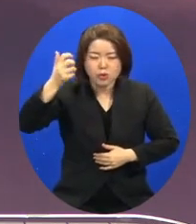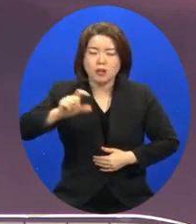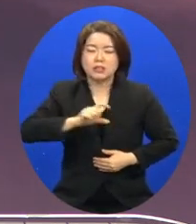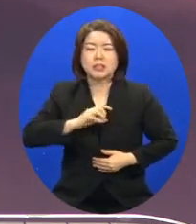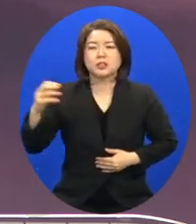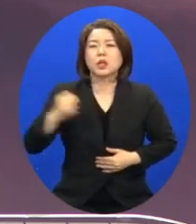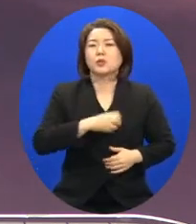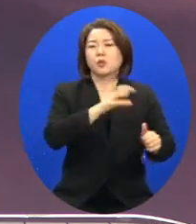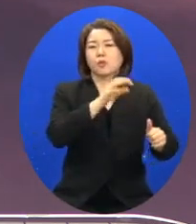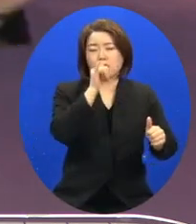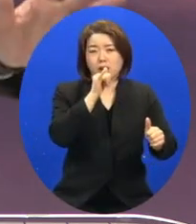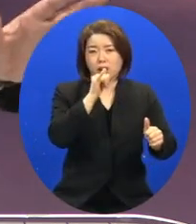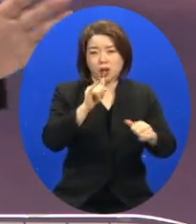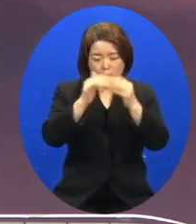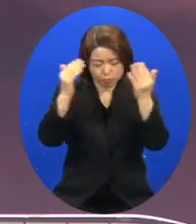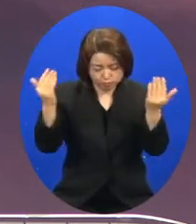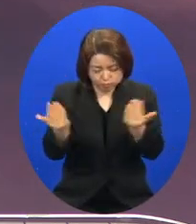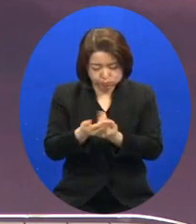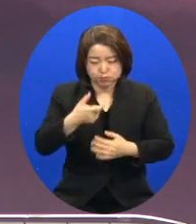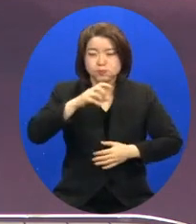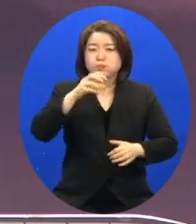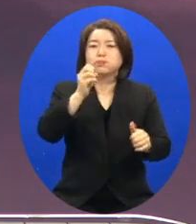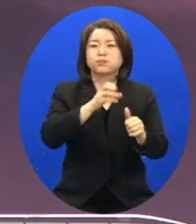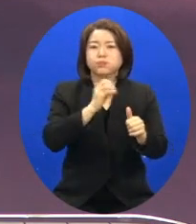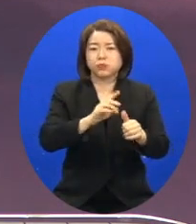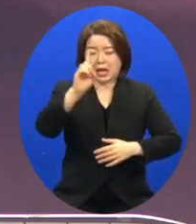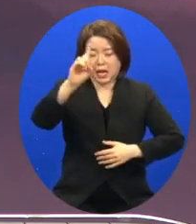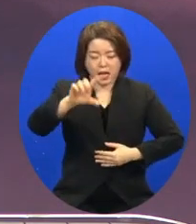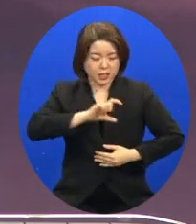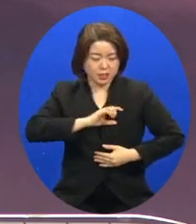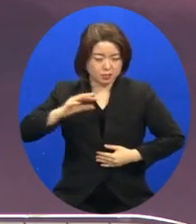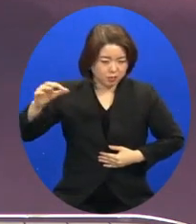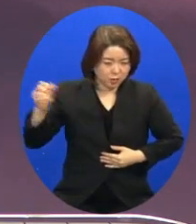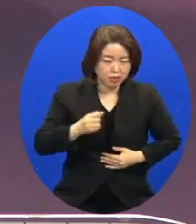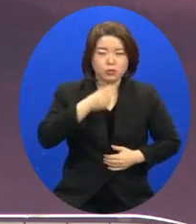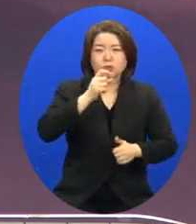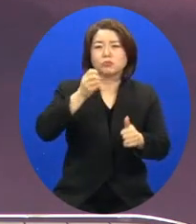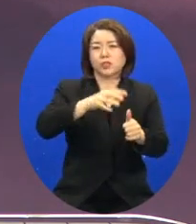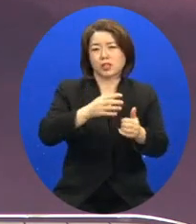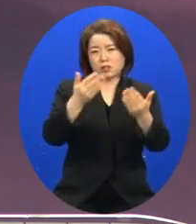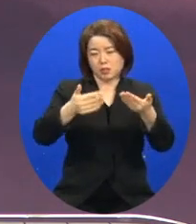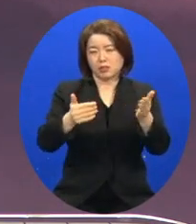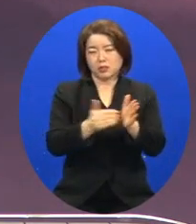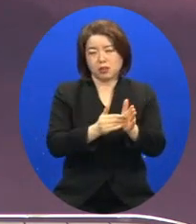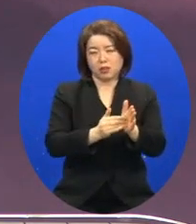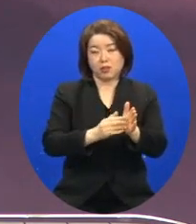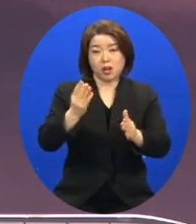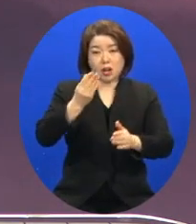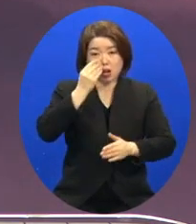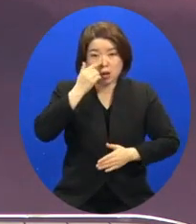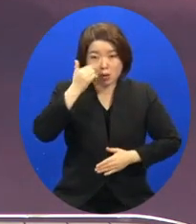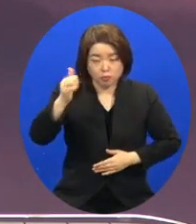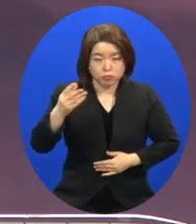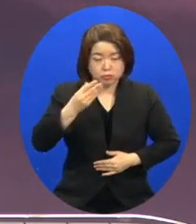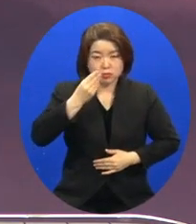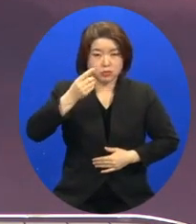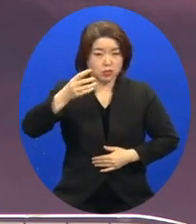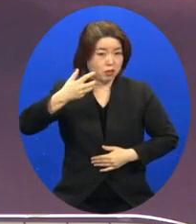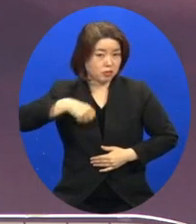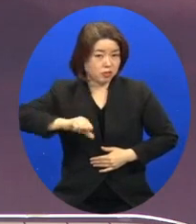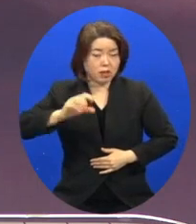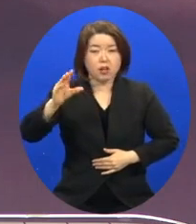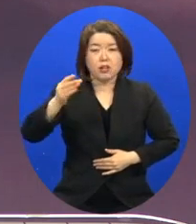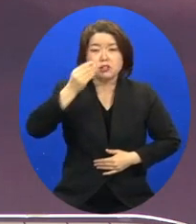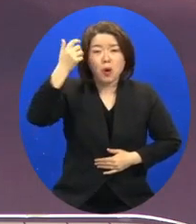없어요. 모든 세례받은 사람은 다 한 이름으로 세례를 받았어요. 성부와 성자와 성령의 이름으로 세례받은